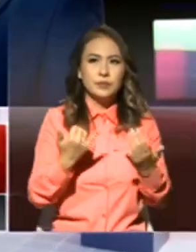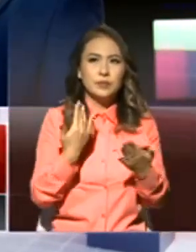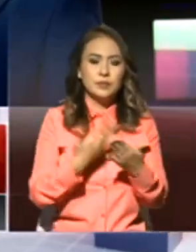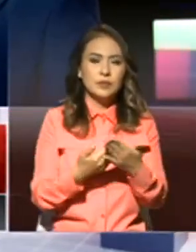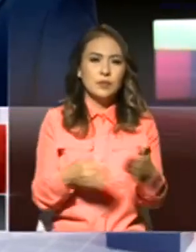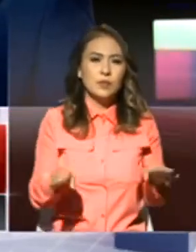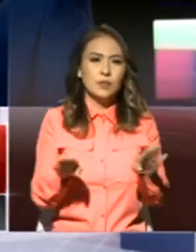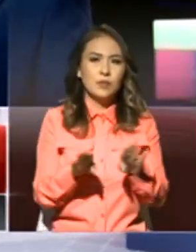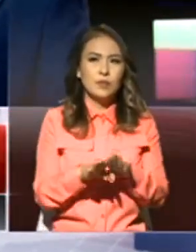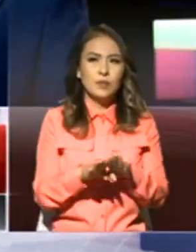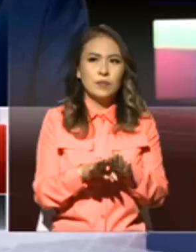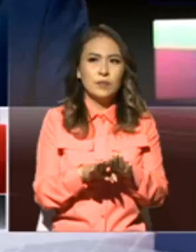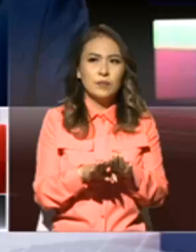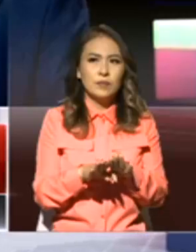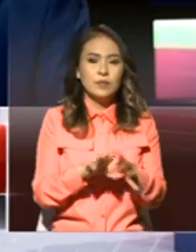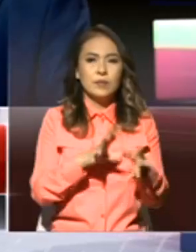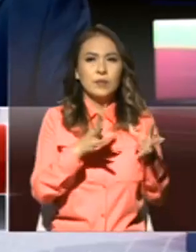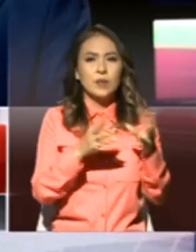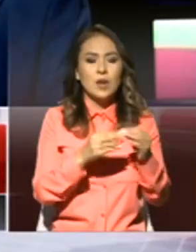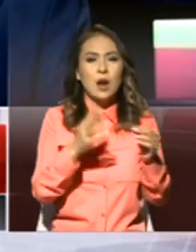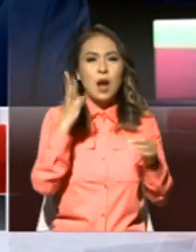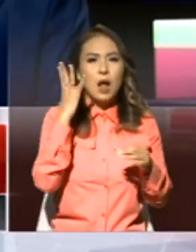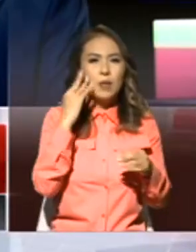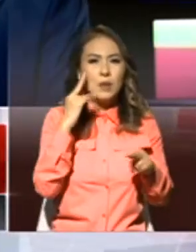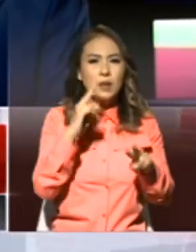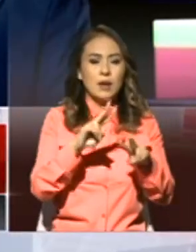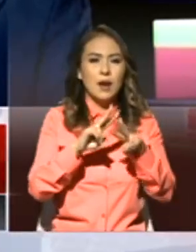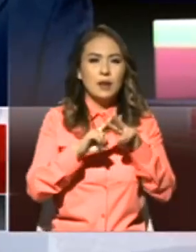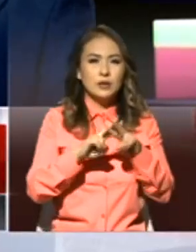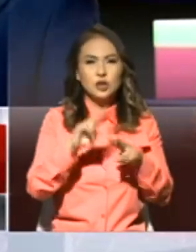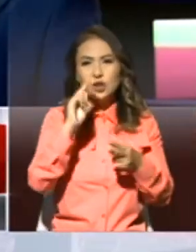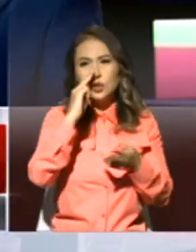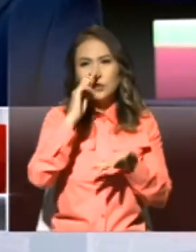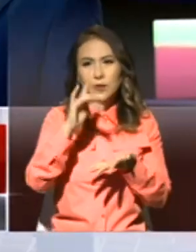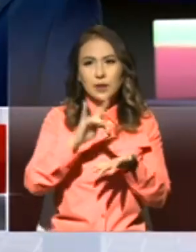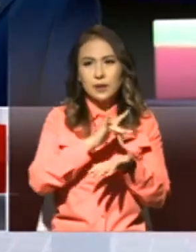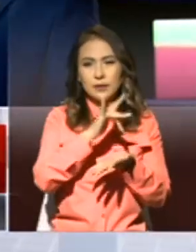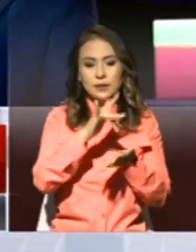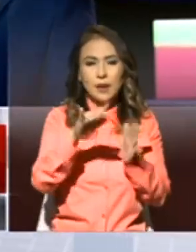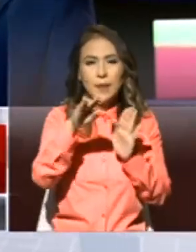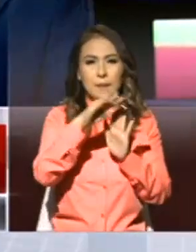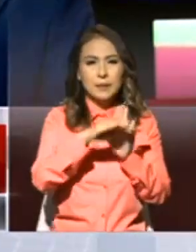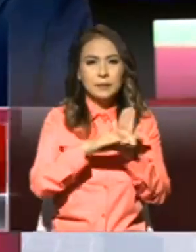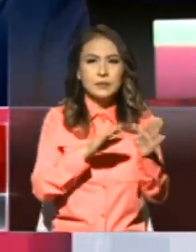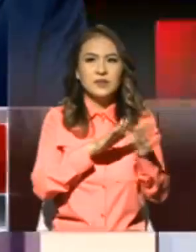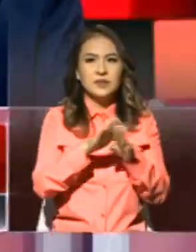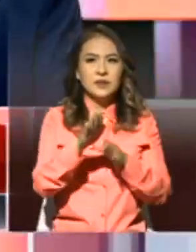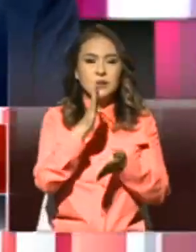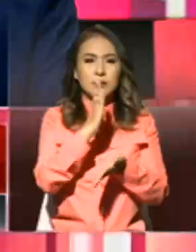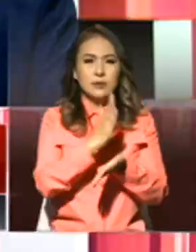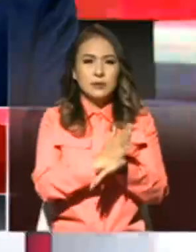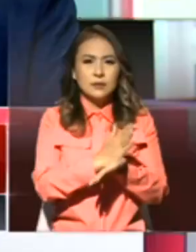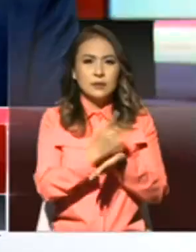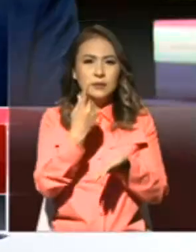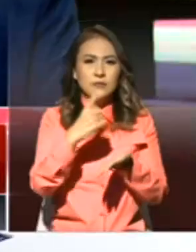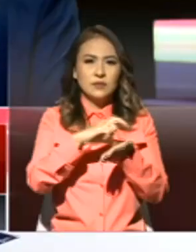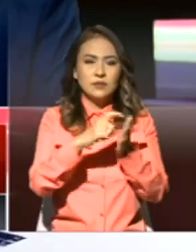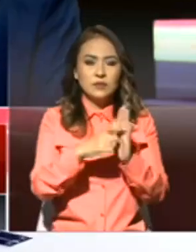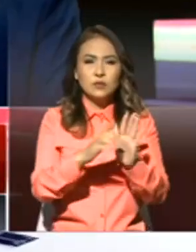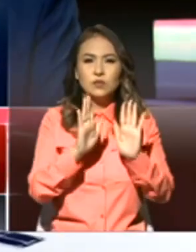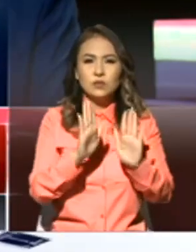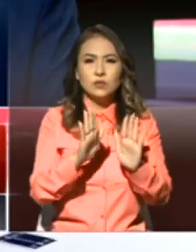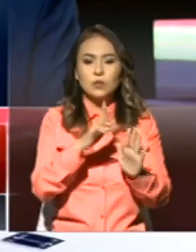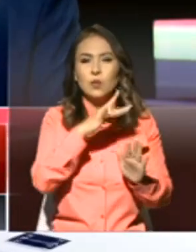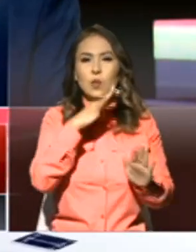дәл қазіргі уақытта Алматы қаласында, Астана қаласында және Шымкент қалаларында бұл бағдарлама жүзеге асып жатыр. Асқан күннің өзінде бір бөлмелі пәтерлер көп